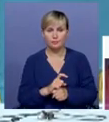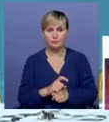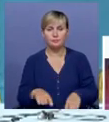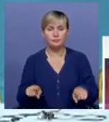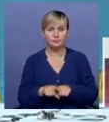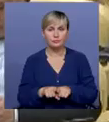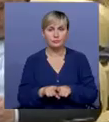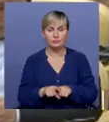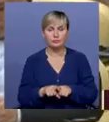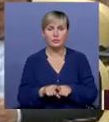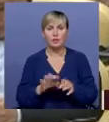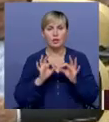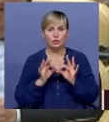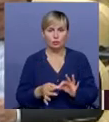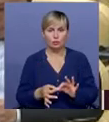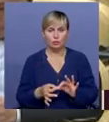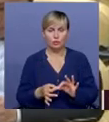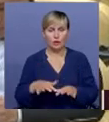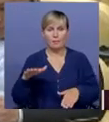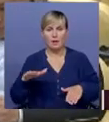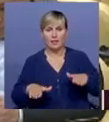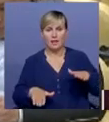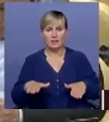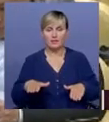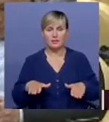такой деликатный и сложный баланс